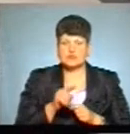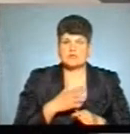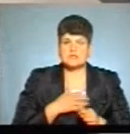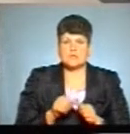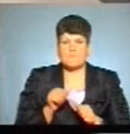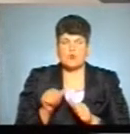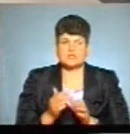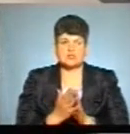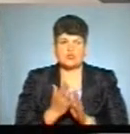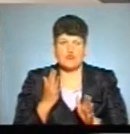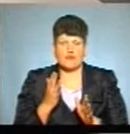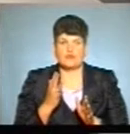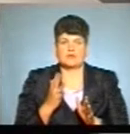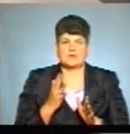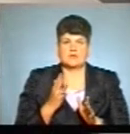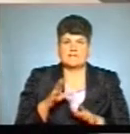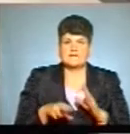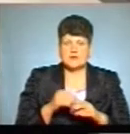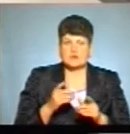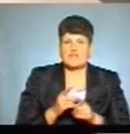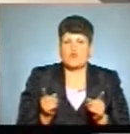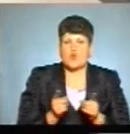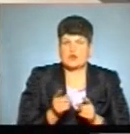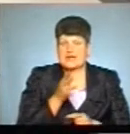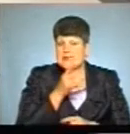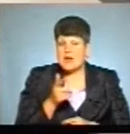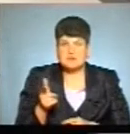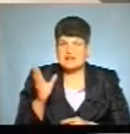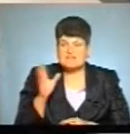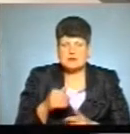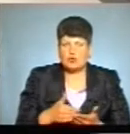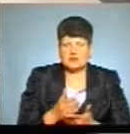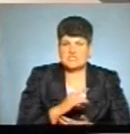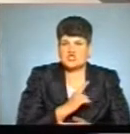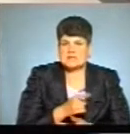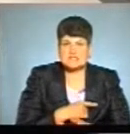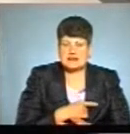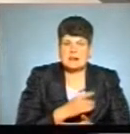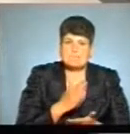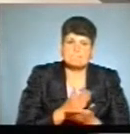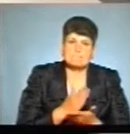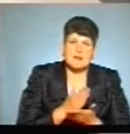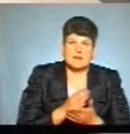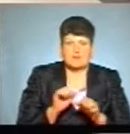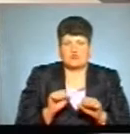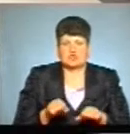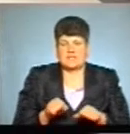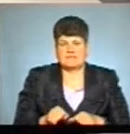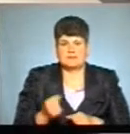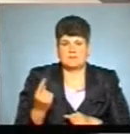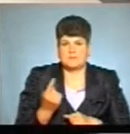вибори, вони відбуваються досить такі короткі терміни, не всі політичні сили там мали можливість перше